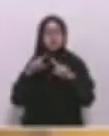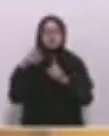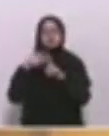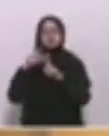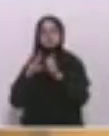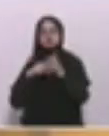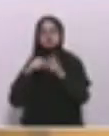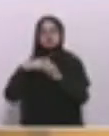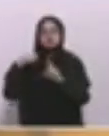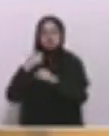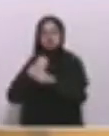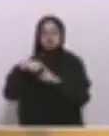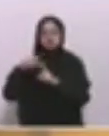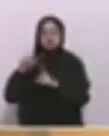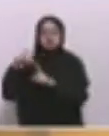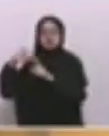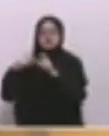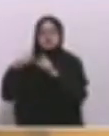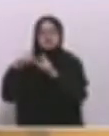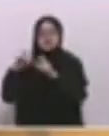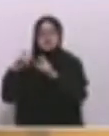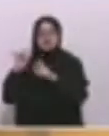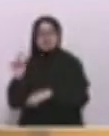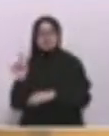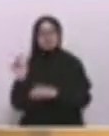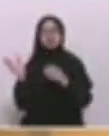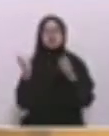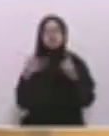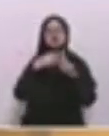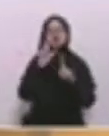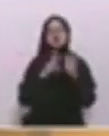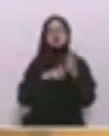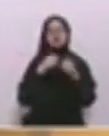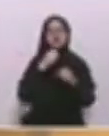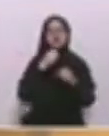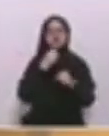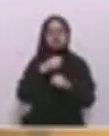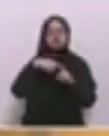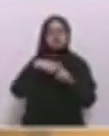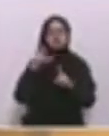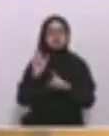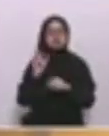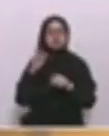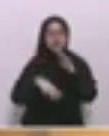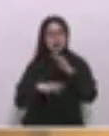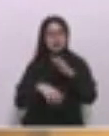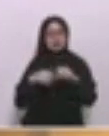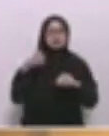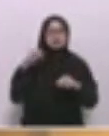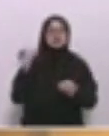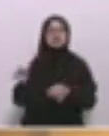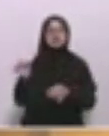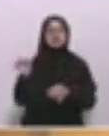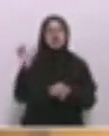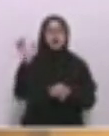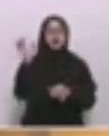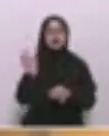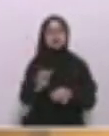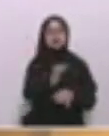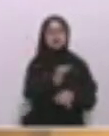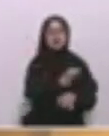sebagai daratan dan Kecamatan Bungku Selatan sebagai kepulauan ini maksud saya ke depan Insyaallah kalau